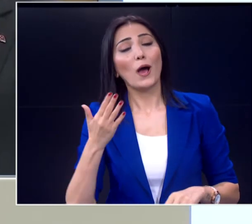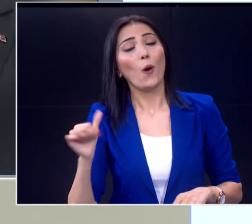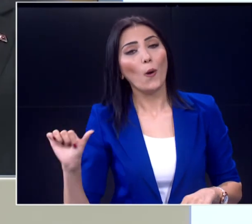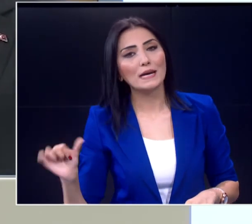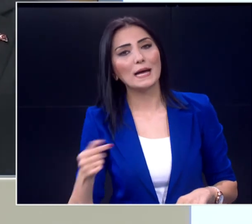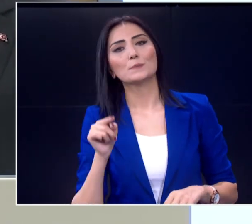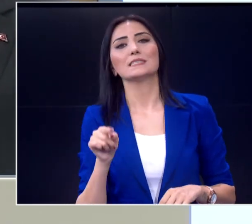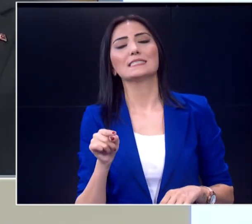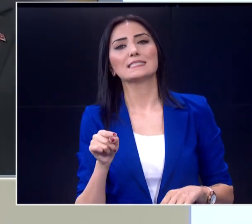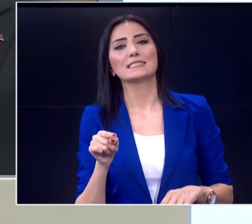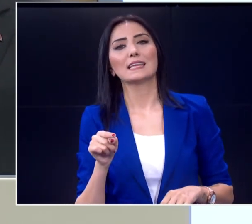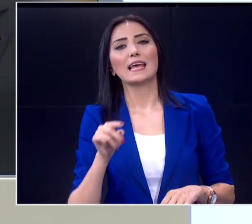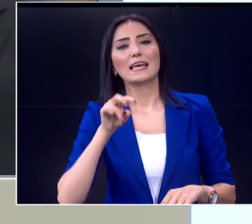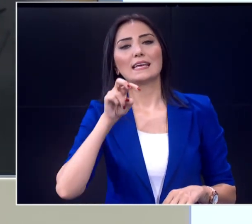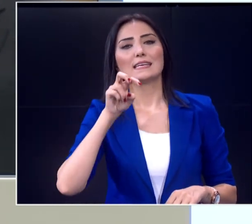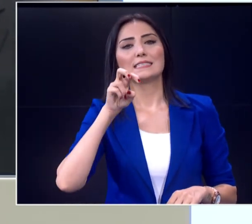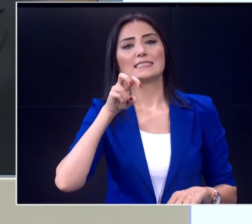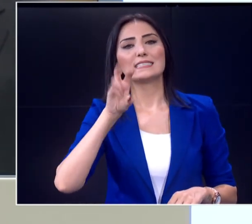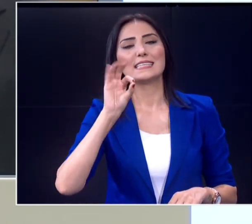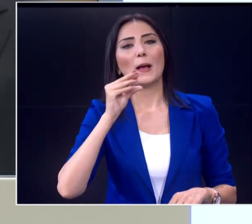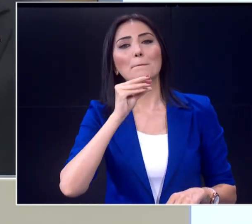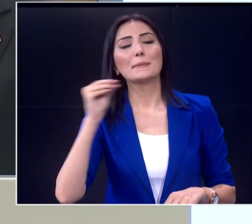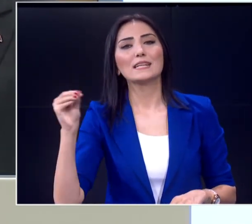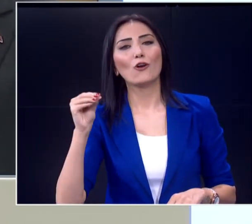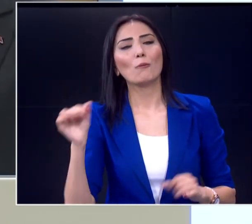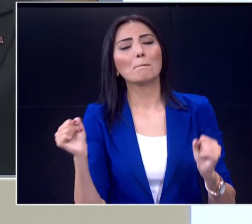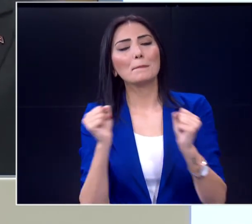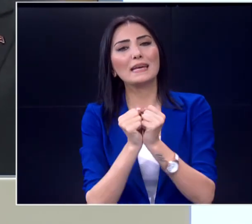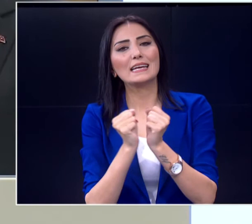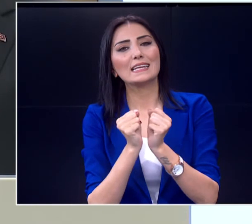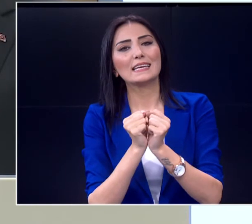Daha önemlisi de 80 milyonun birliğini,